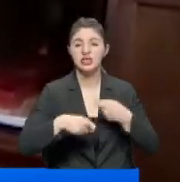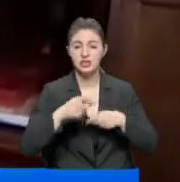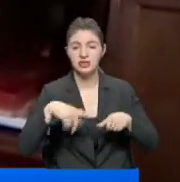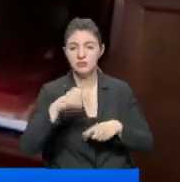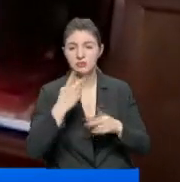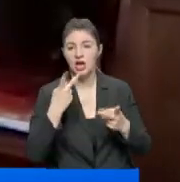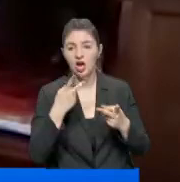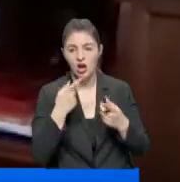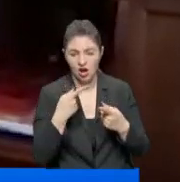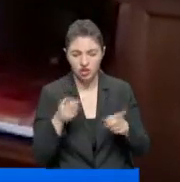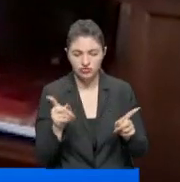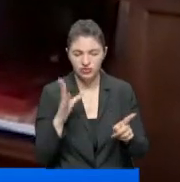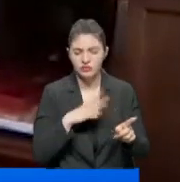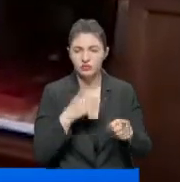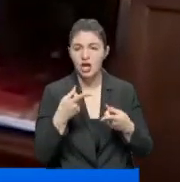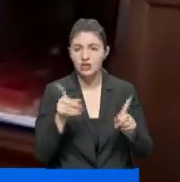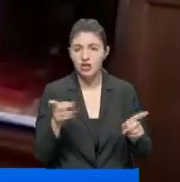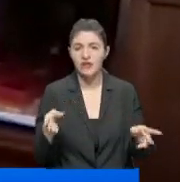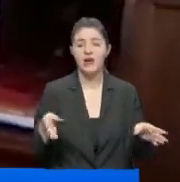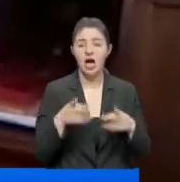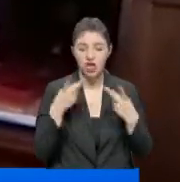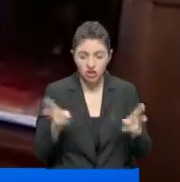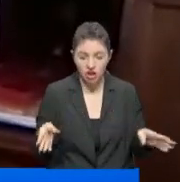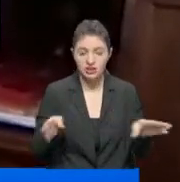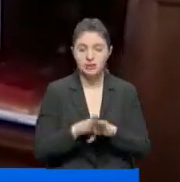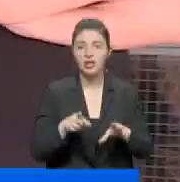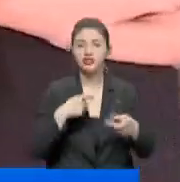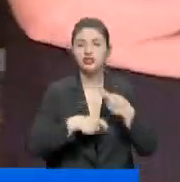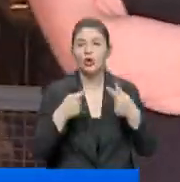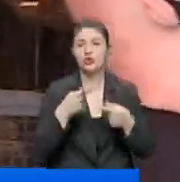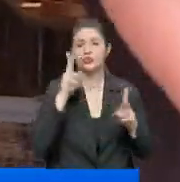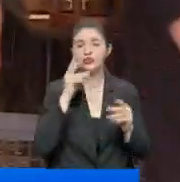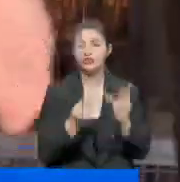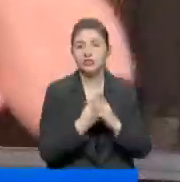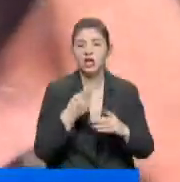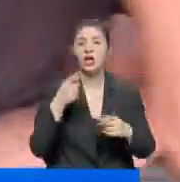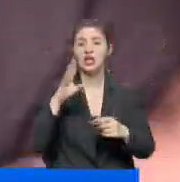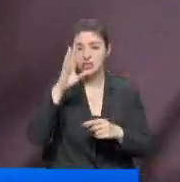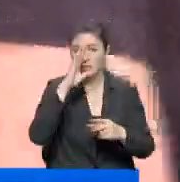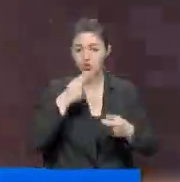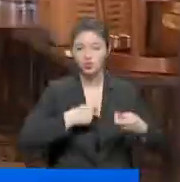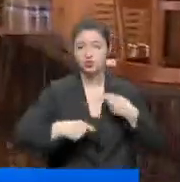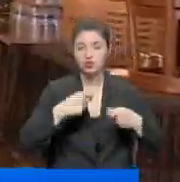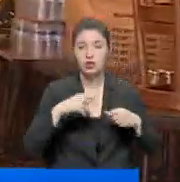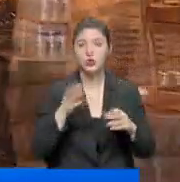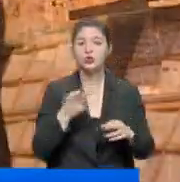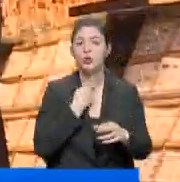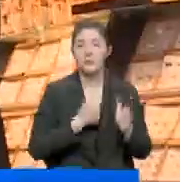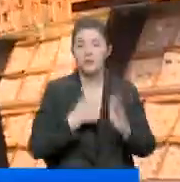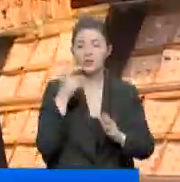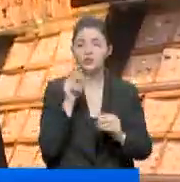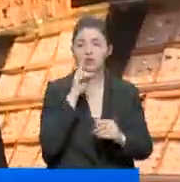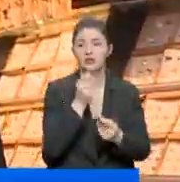ciddi bir açık oluştu ve bu da açılan ve kapanan şirket sayılarına olumsuz yansıdı. İstanbul Tüccarlar Kulübü Başkanı İlker Önel açıkladı